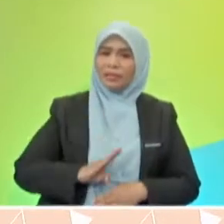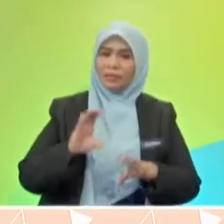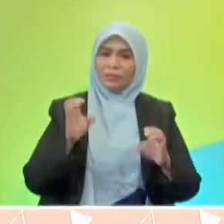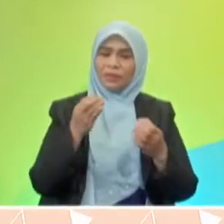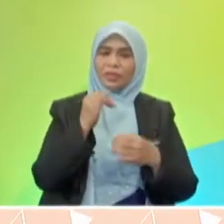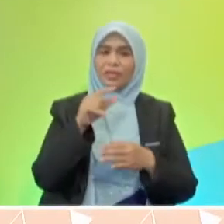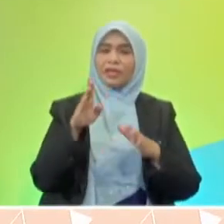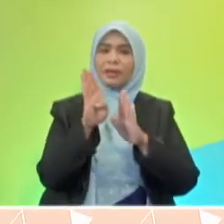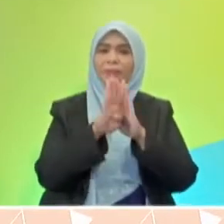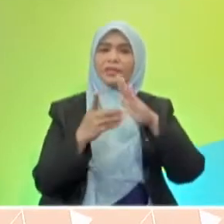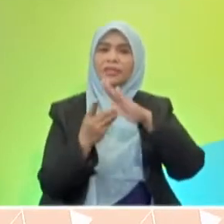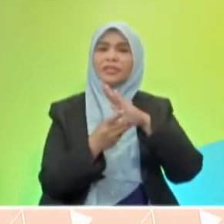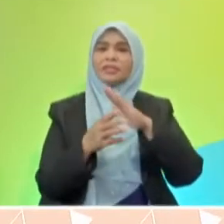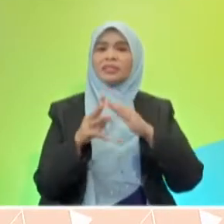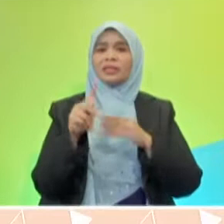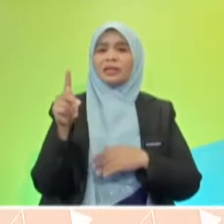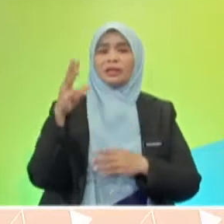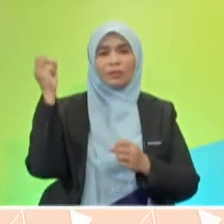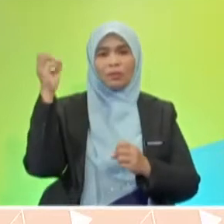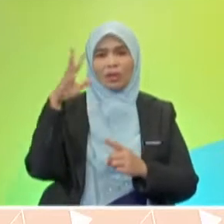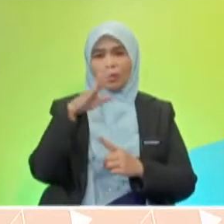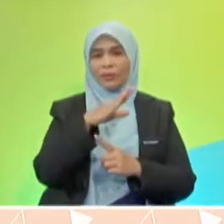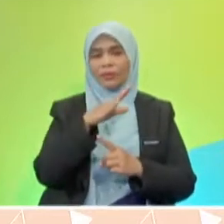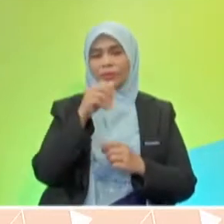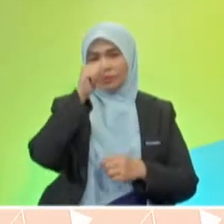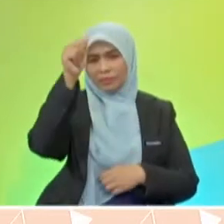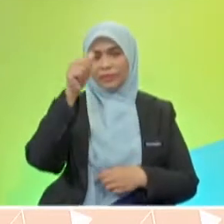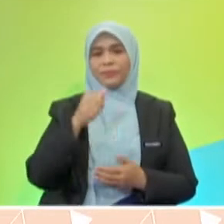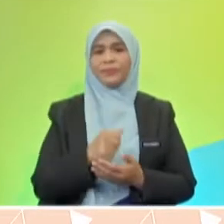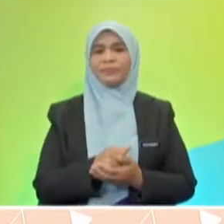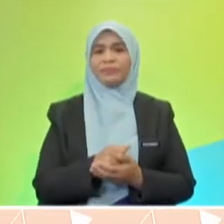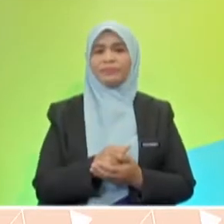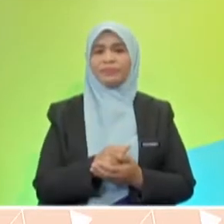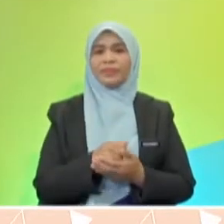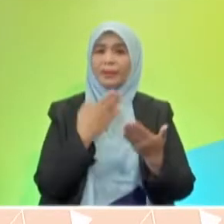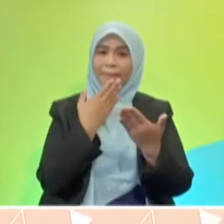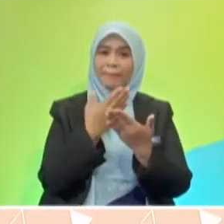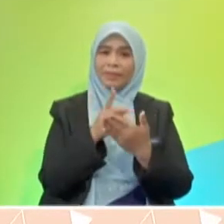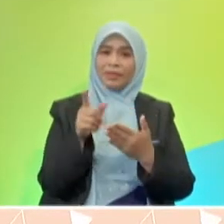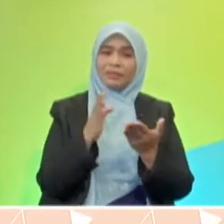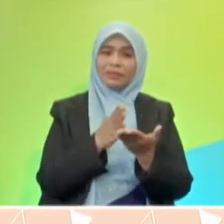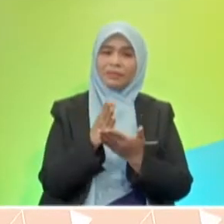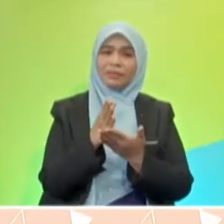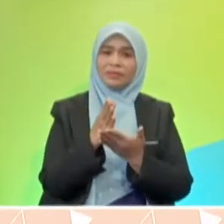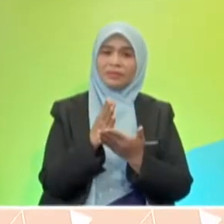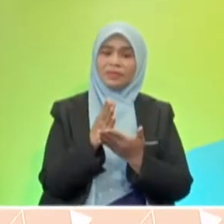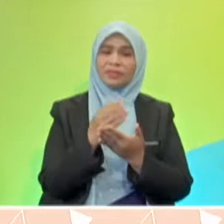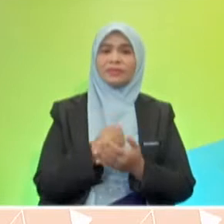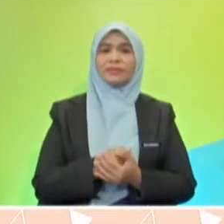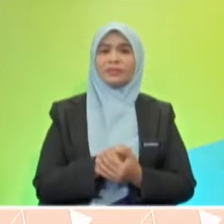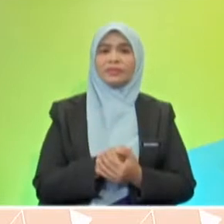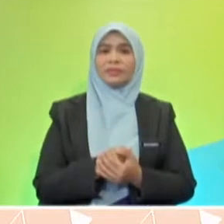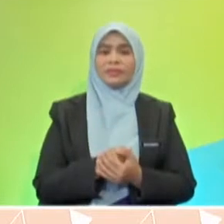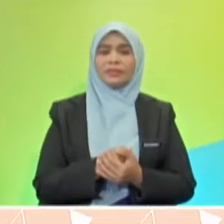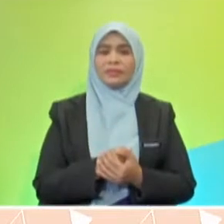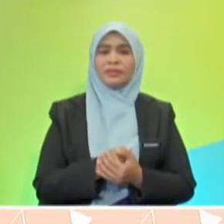berdasarkan daripada wahyu Allah Subhanahu Wa Ta'ala Baiklah seterusnya dalam satu keadaan yang lain